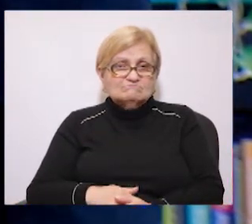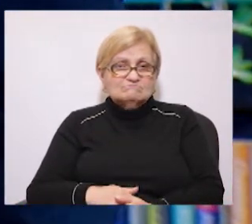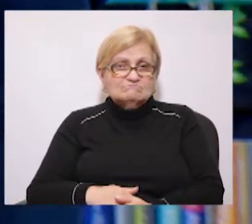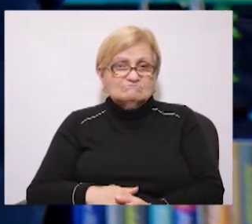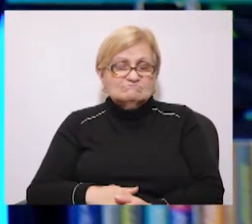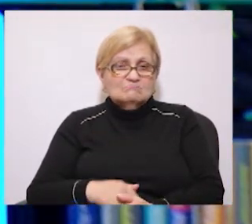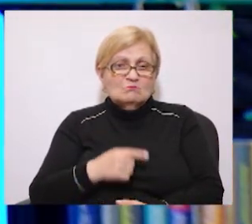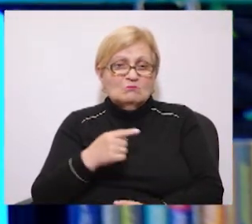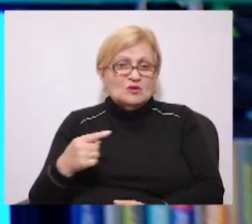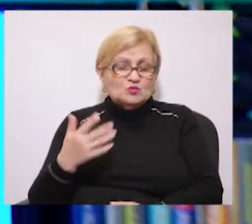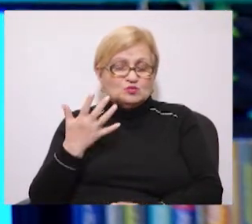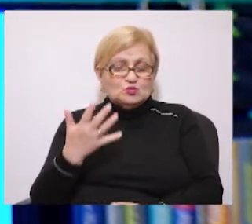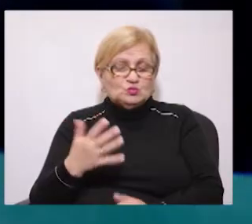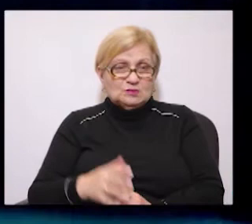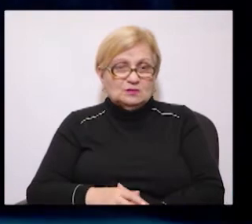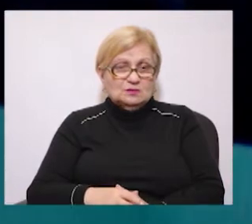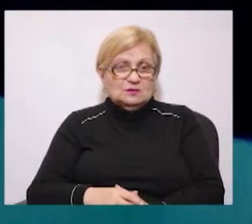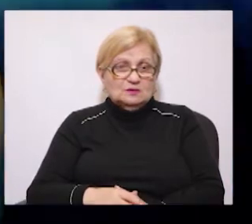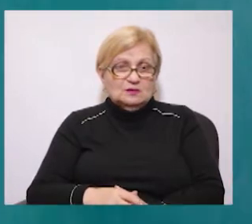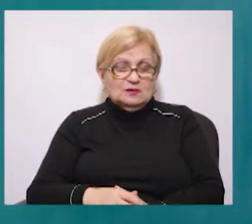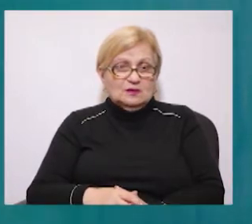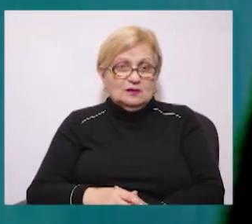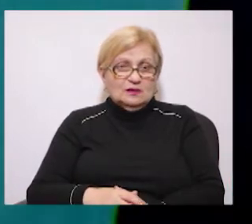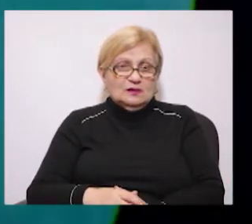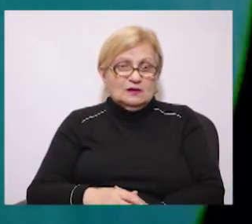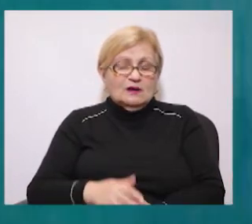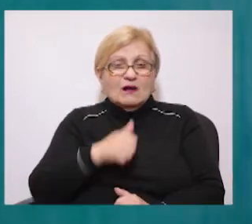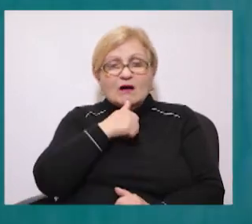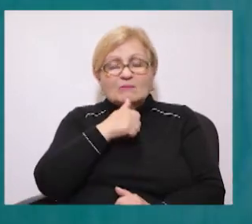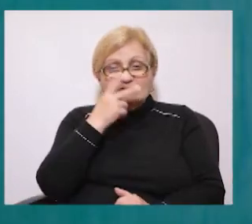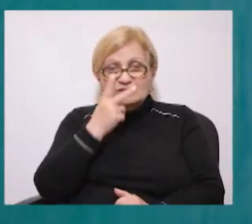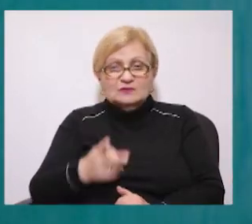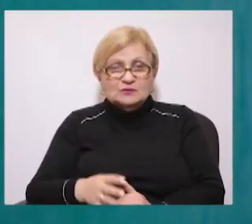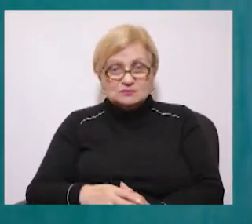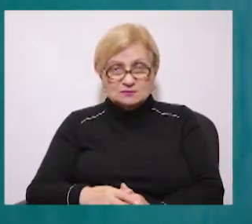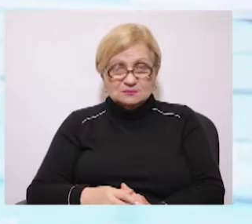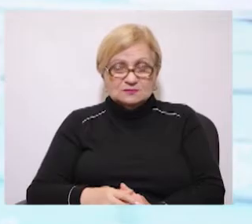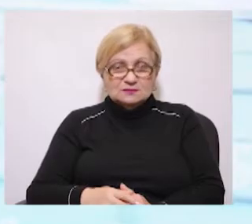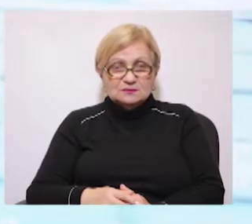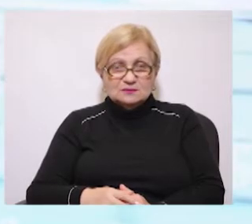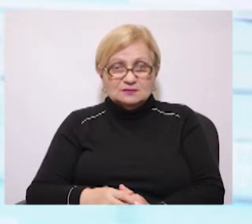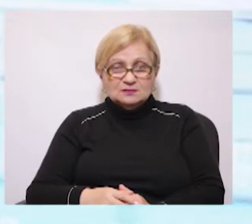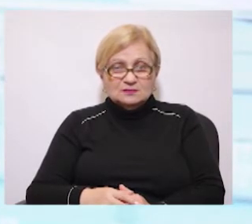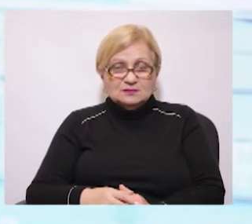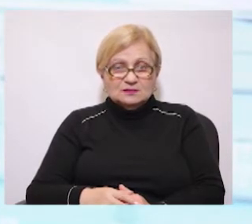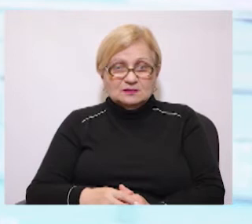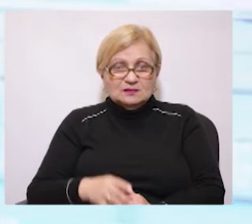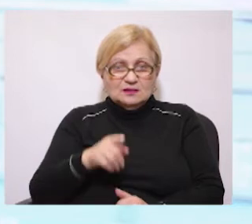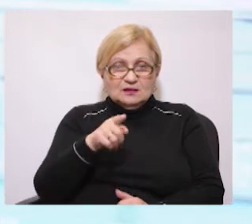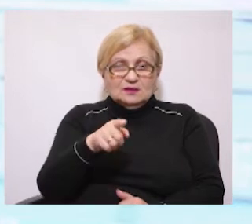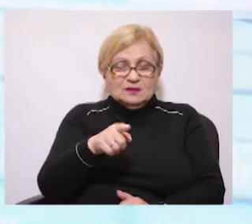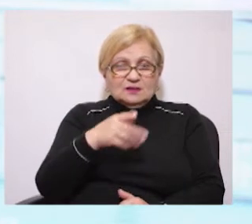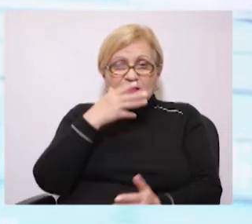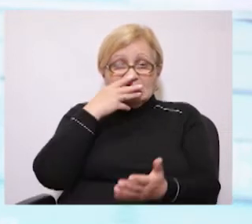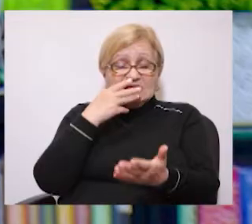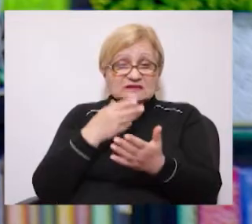მინუს 5. მინუს 5. აბა ვნახოთ ეს რიცხვი თავის